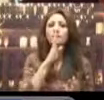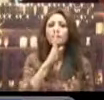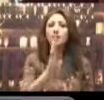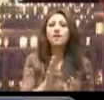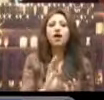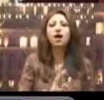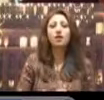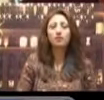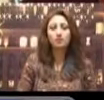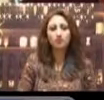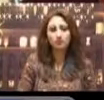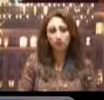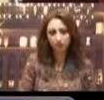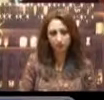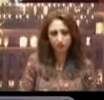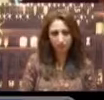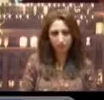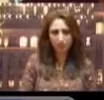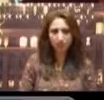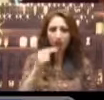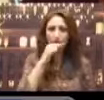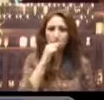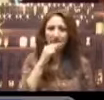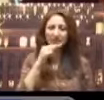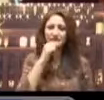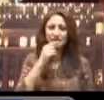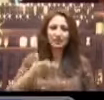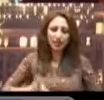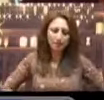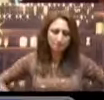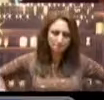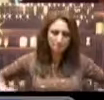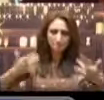برضه ما بعرفش اظهر مع ممثله لابسه مايو او لابسه بدله راس.